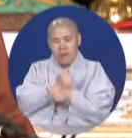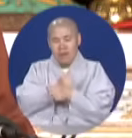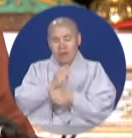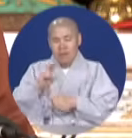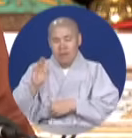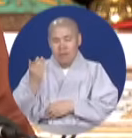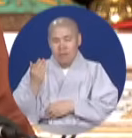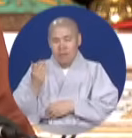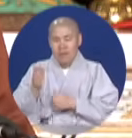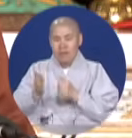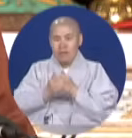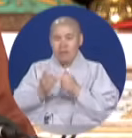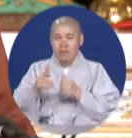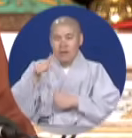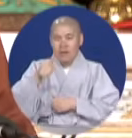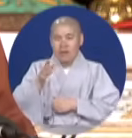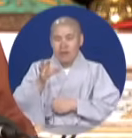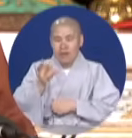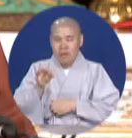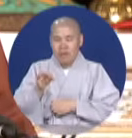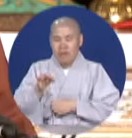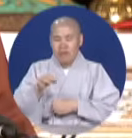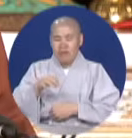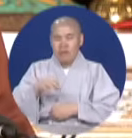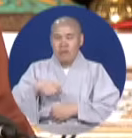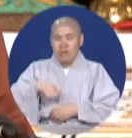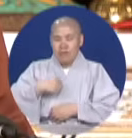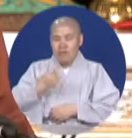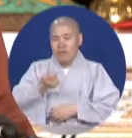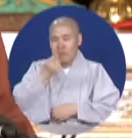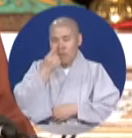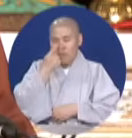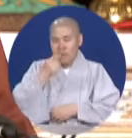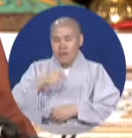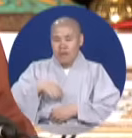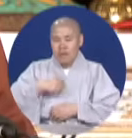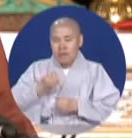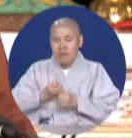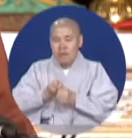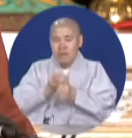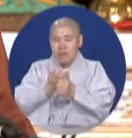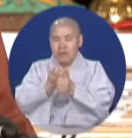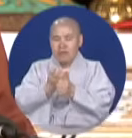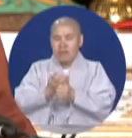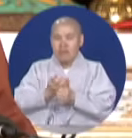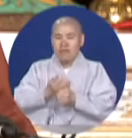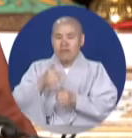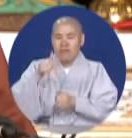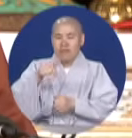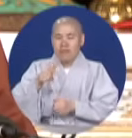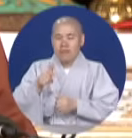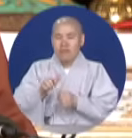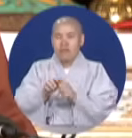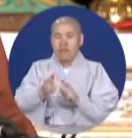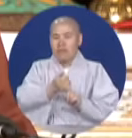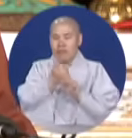그래서 경을 스스로 배워서 스스로 전하고, 그 경에도